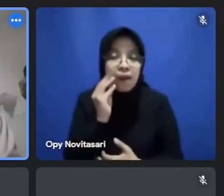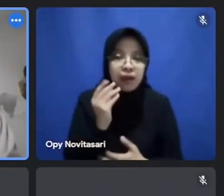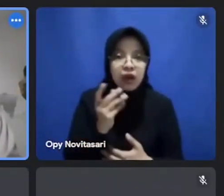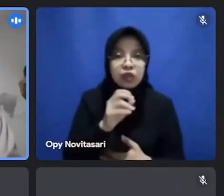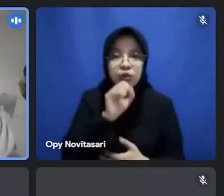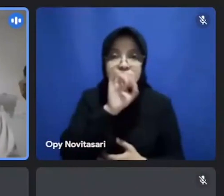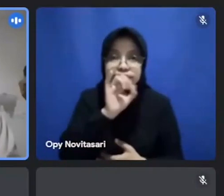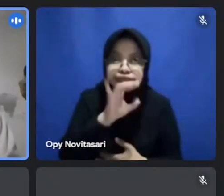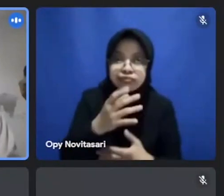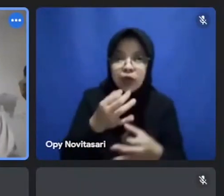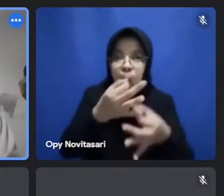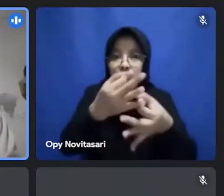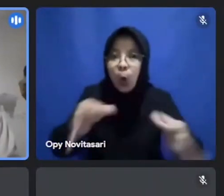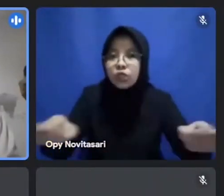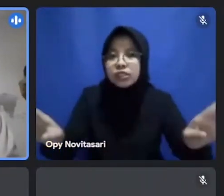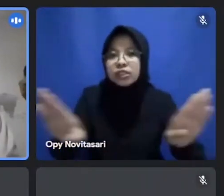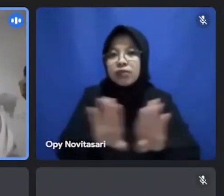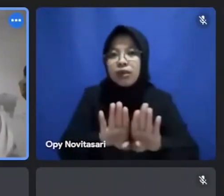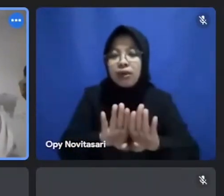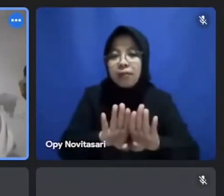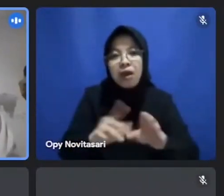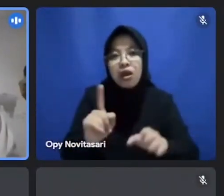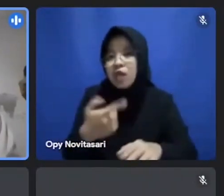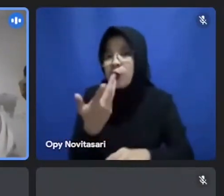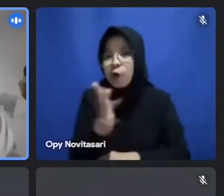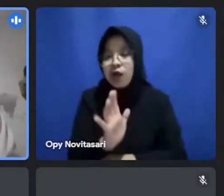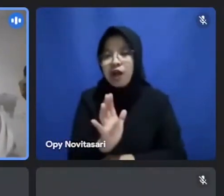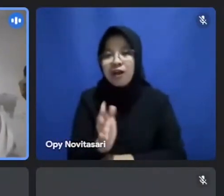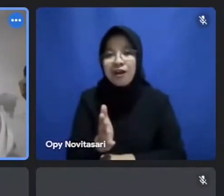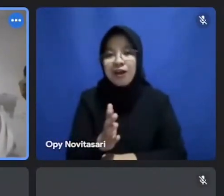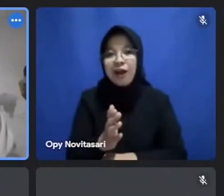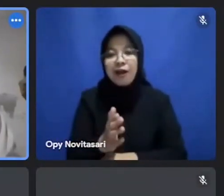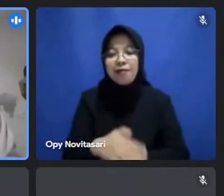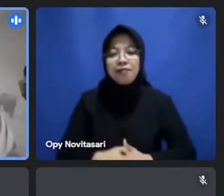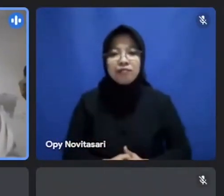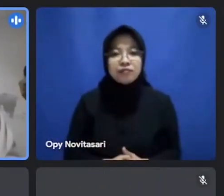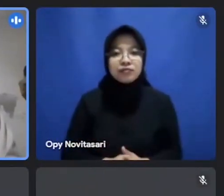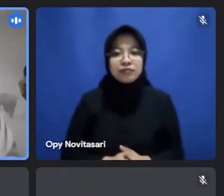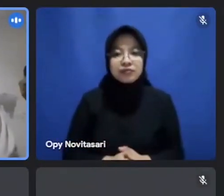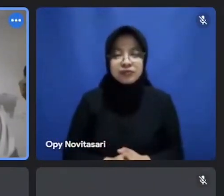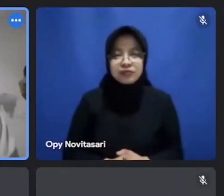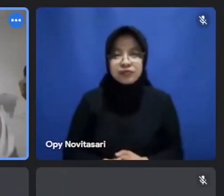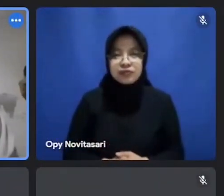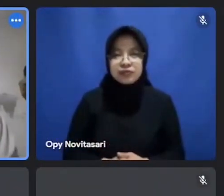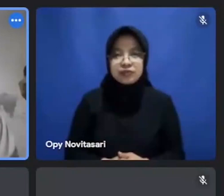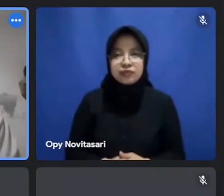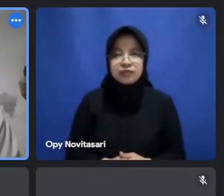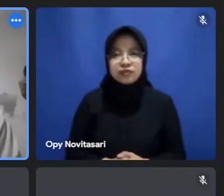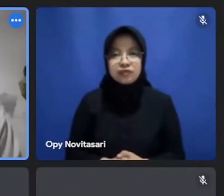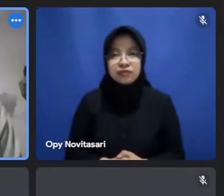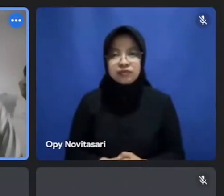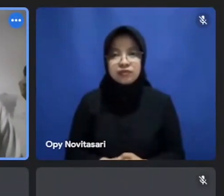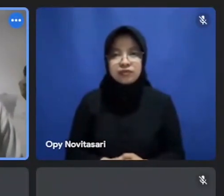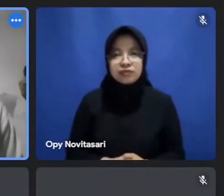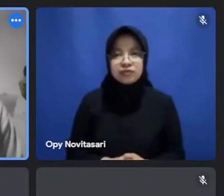istilahnya eh kata-kata penutup untuk kita mengakhiri diskusi ini